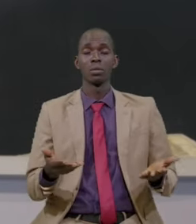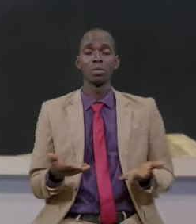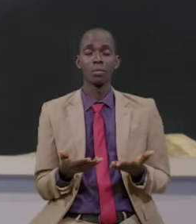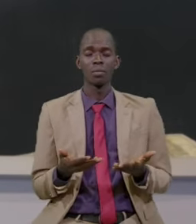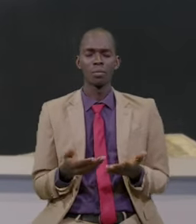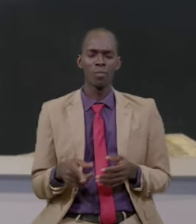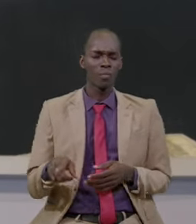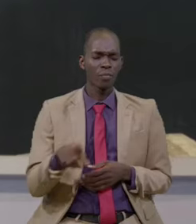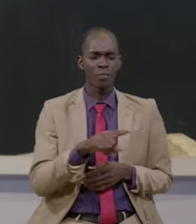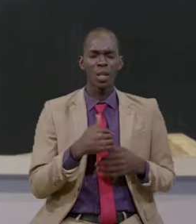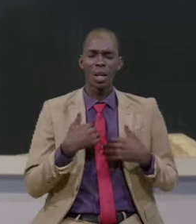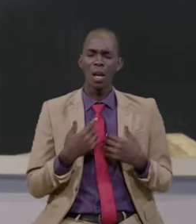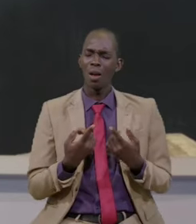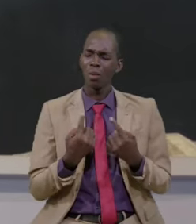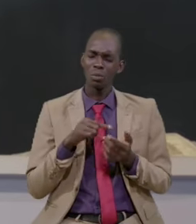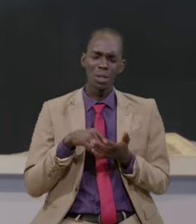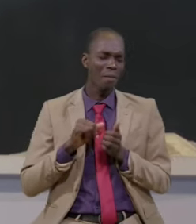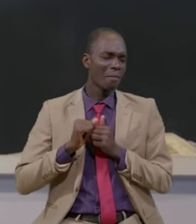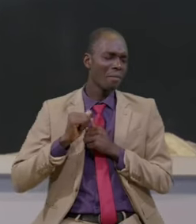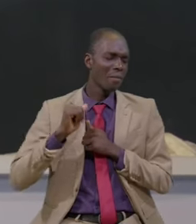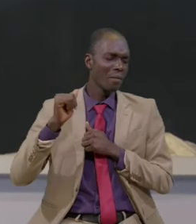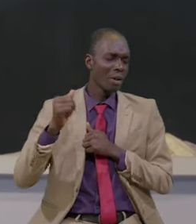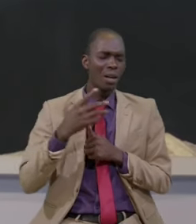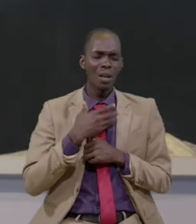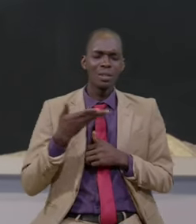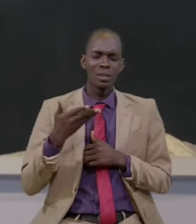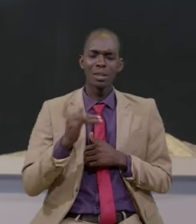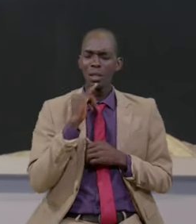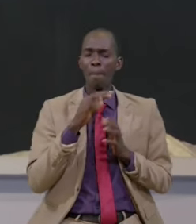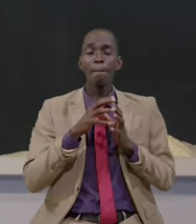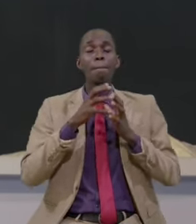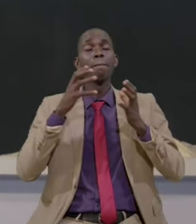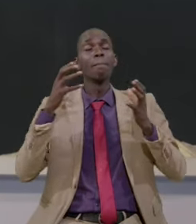Et ils sont venus de loin. Mais il y a encore beaucoup à faire.